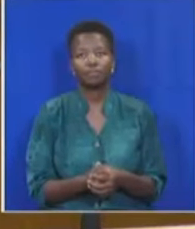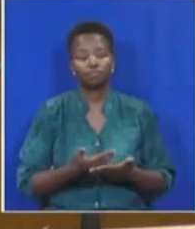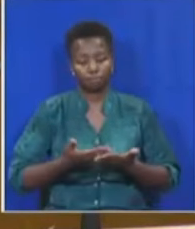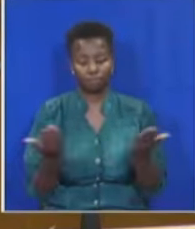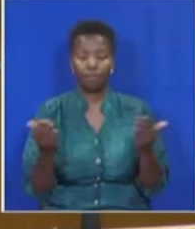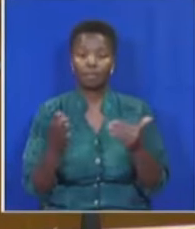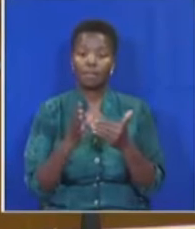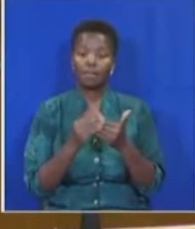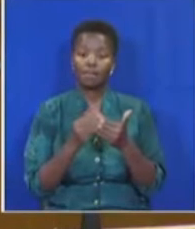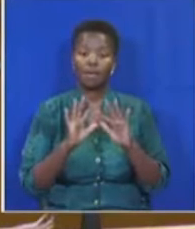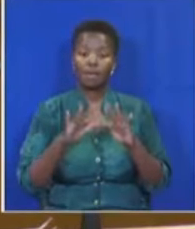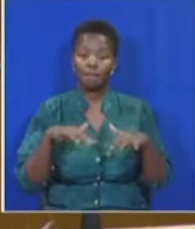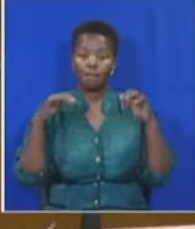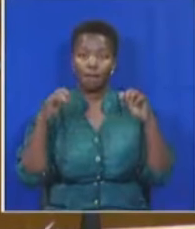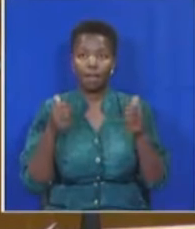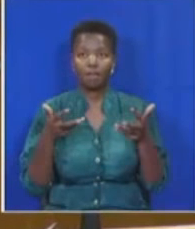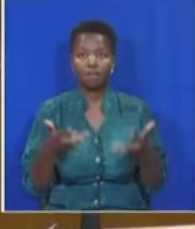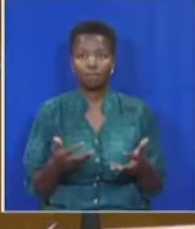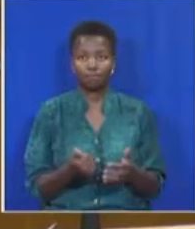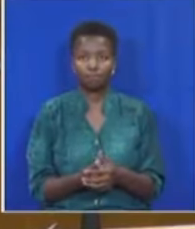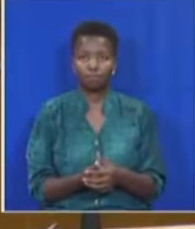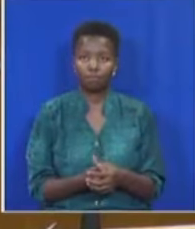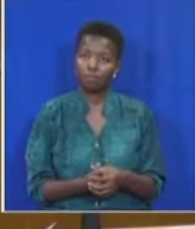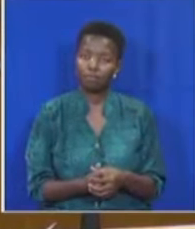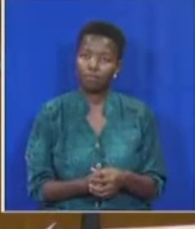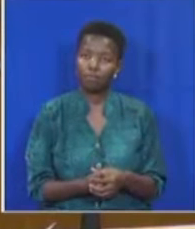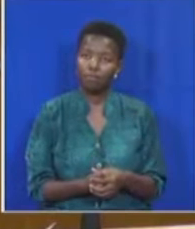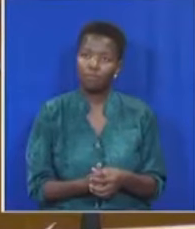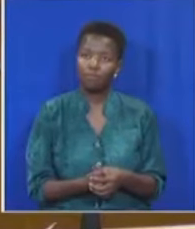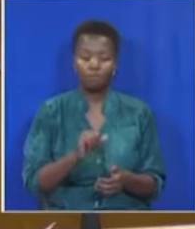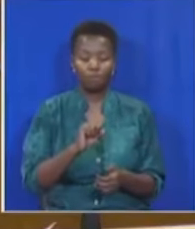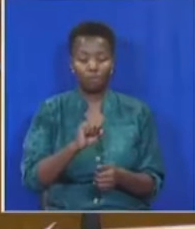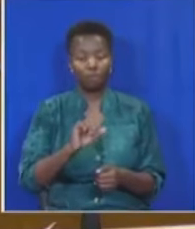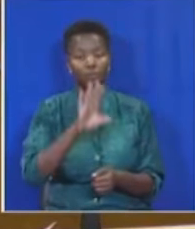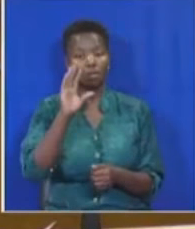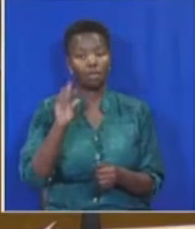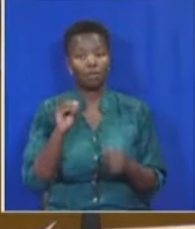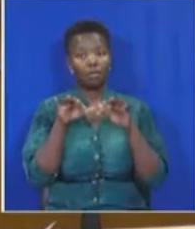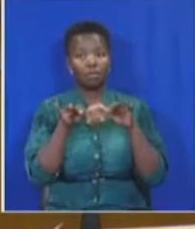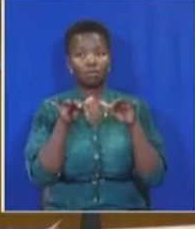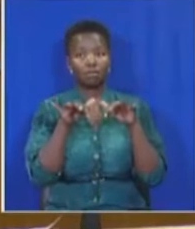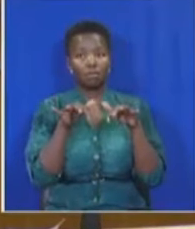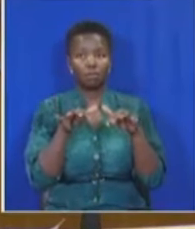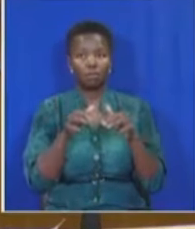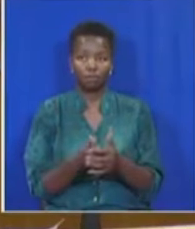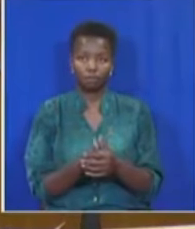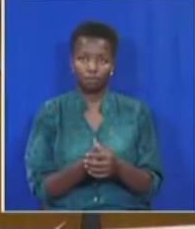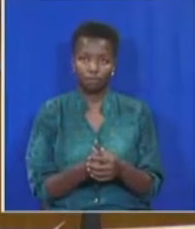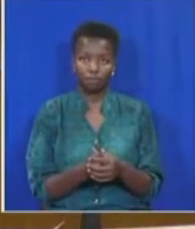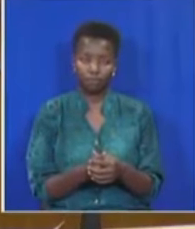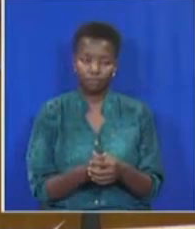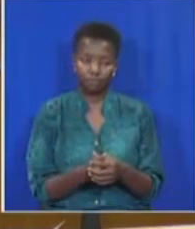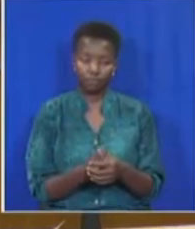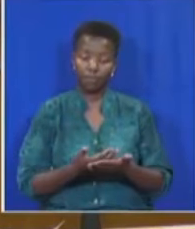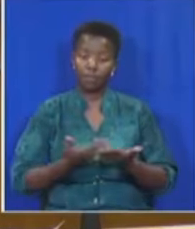namalungu abantu bakuthi ababukele ngomdla ukwazi into oba ikamva labo lithini na